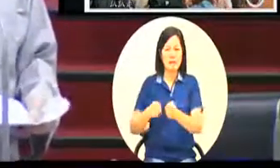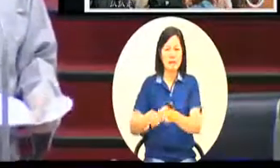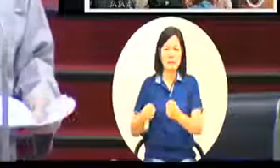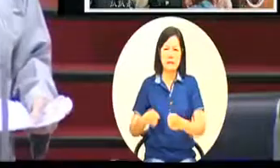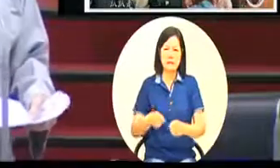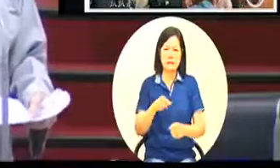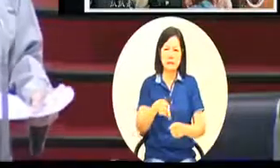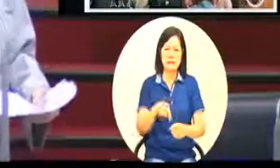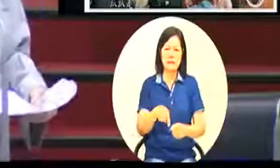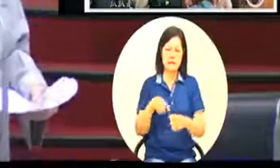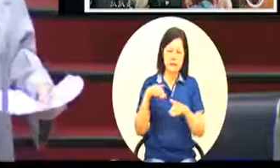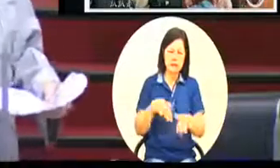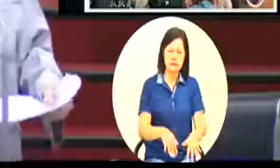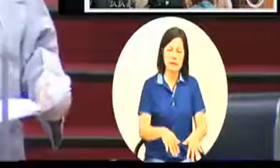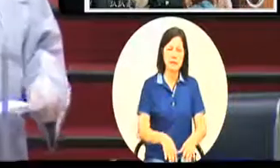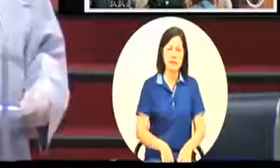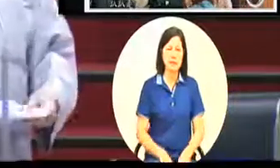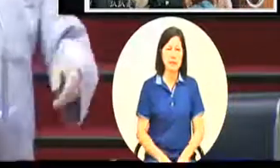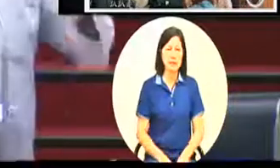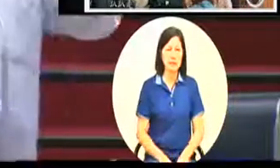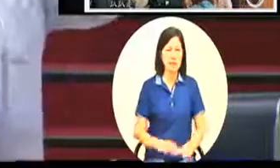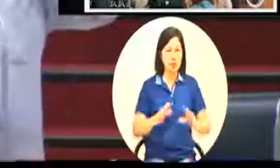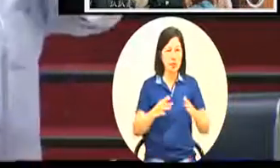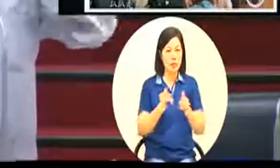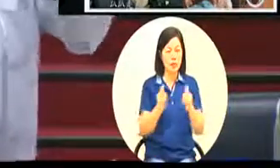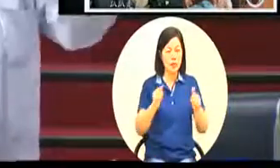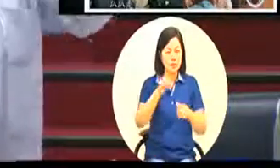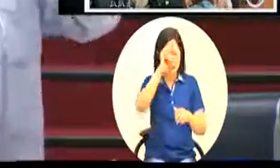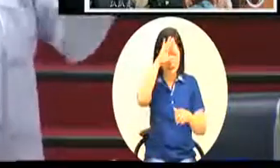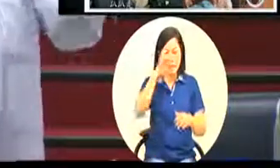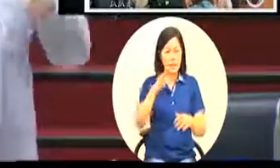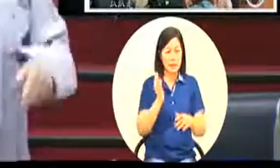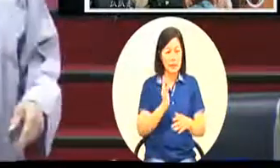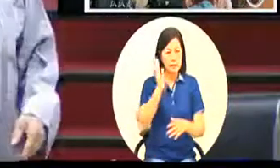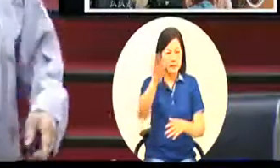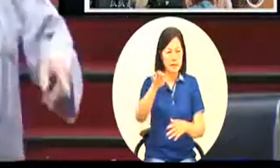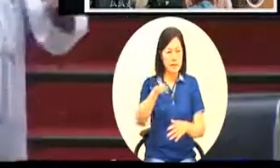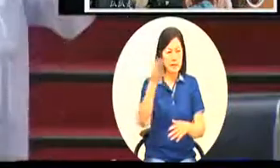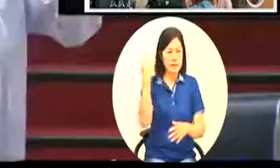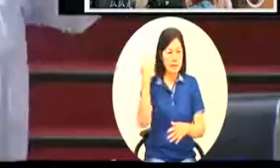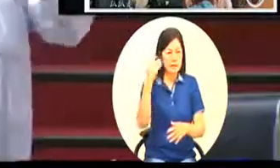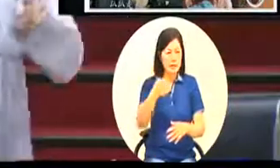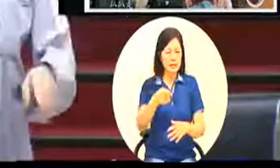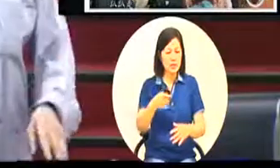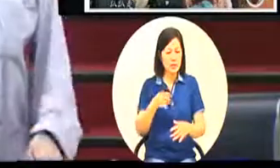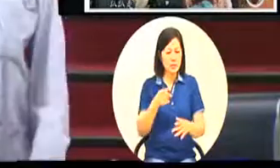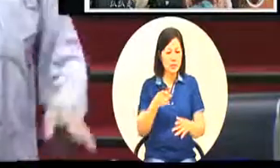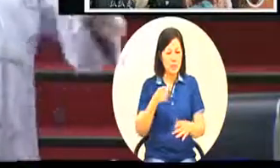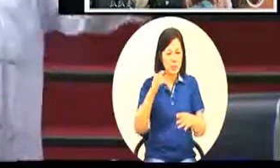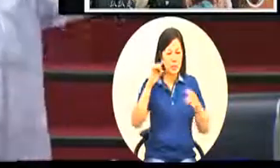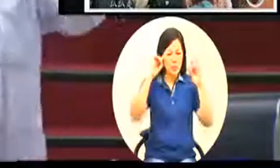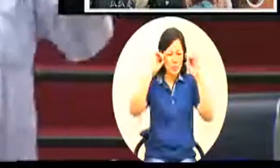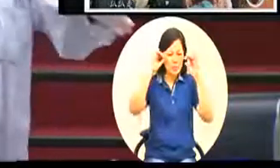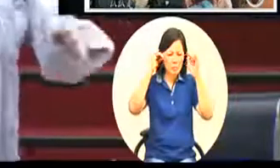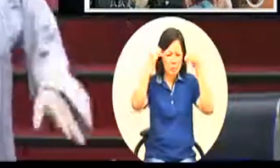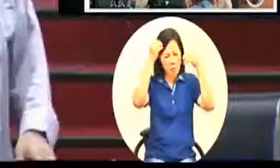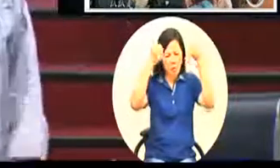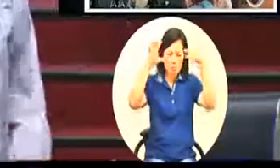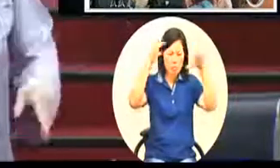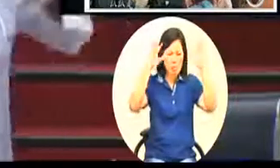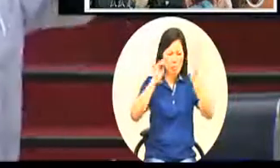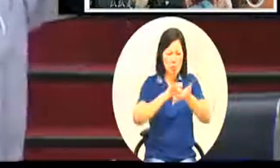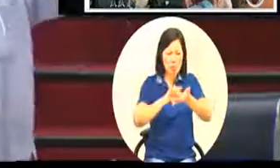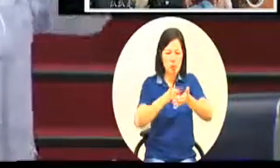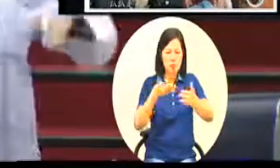中，那就国民党用迄款的，以前用迄款的精神药啊、消药啊， 总有政治员吃这的来空空气空